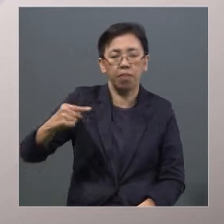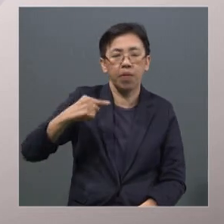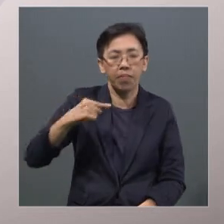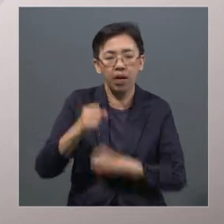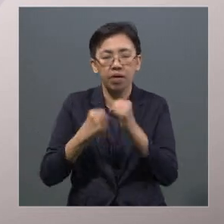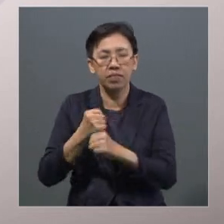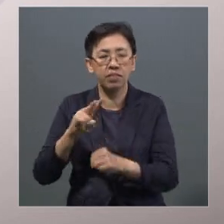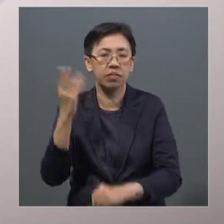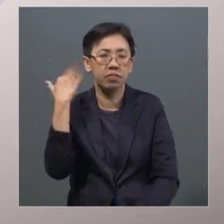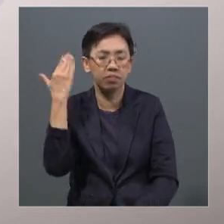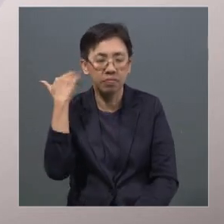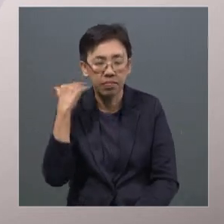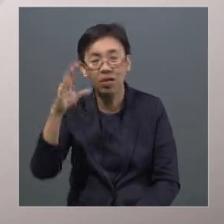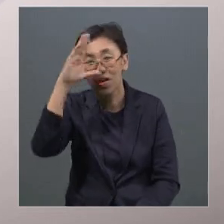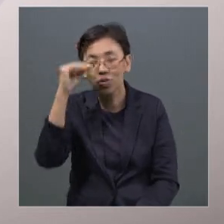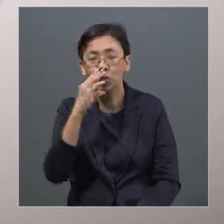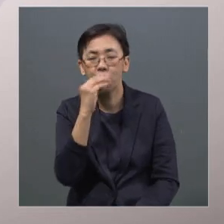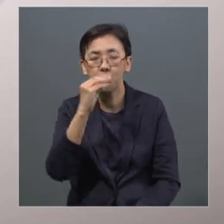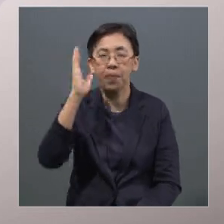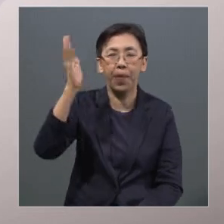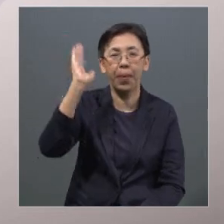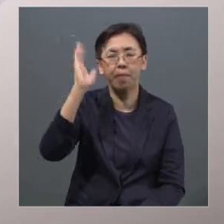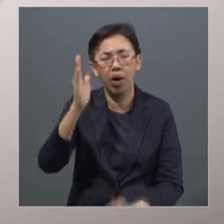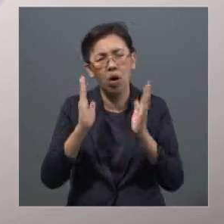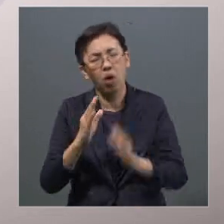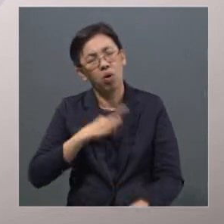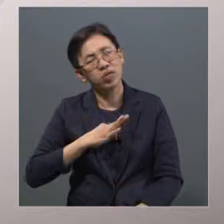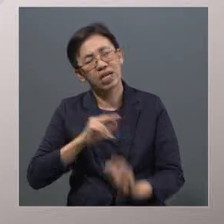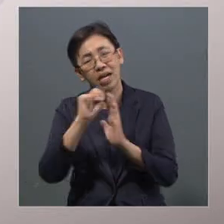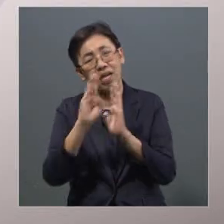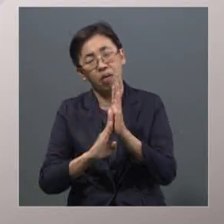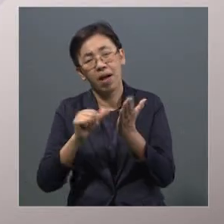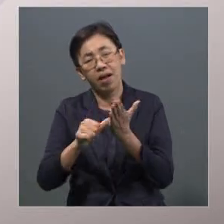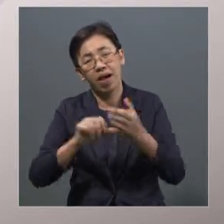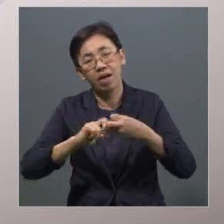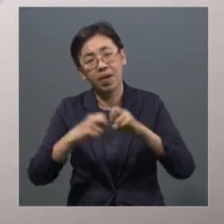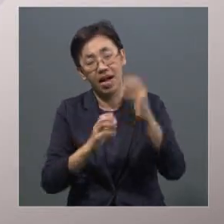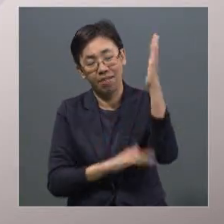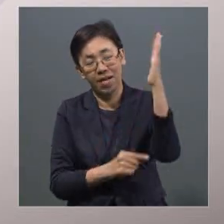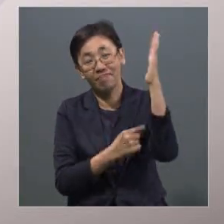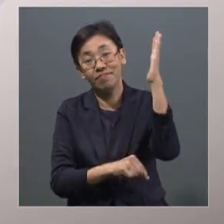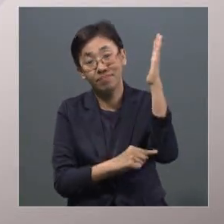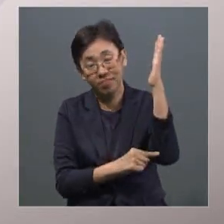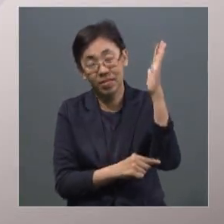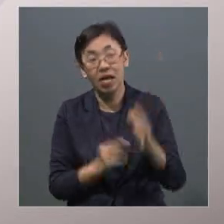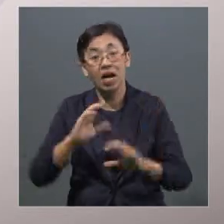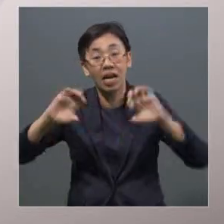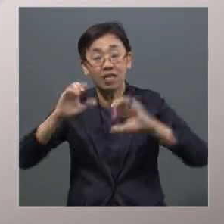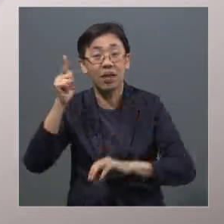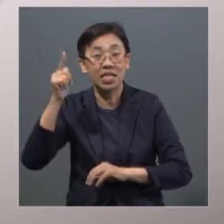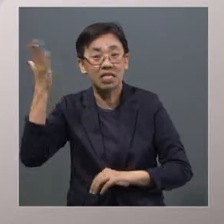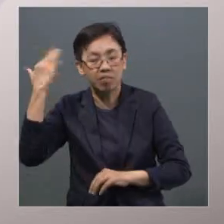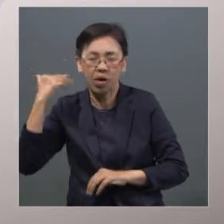ปีที่แล้วคือตอนนั้นเนี่ยคุณชวนไปพูดแล้วก็มีการวิพากษ์วิจารณ์นโยบายการแก้ปัญหาชายแดนใต้ของรัฐบาลคุณ